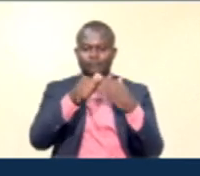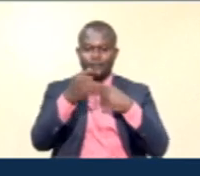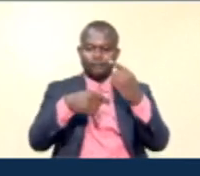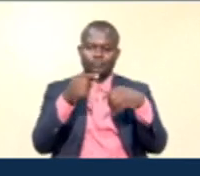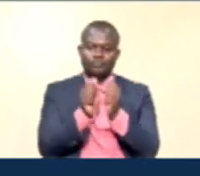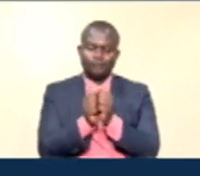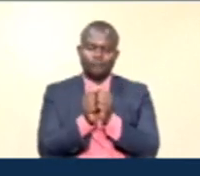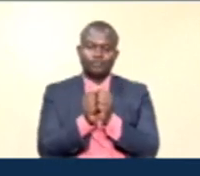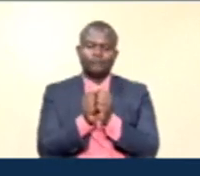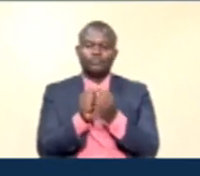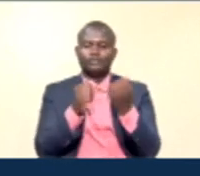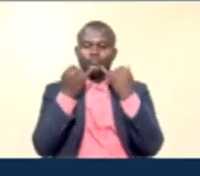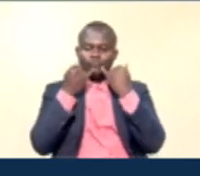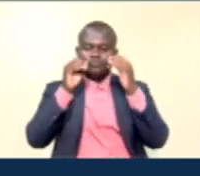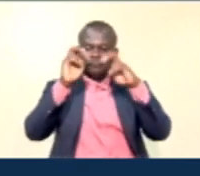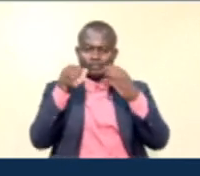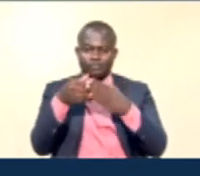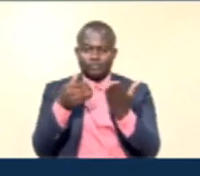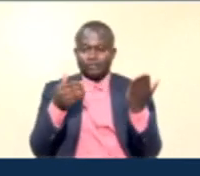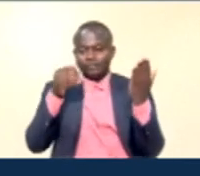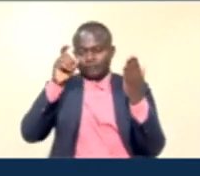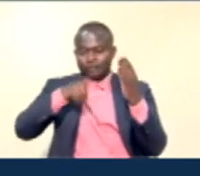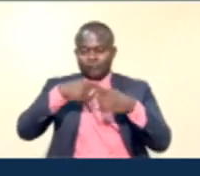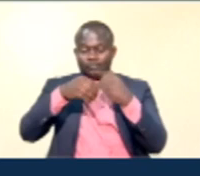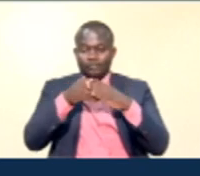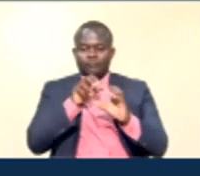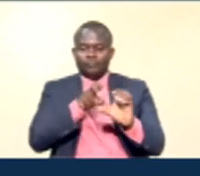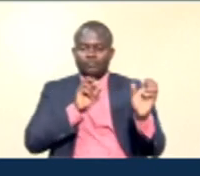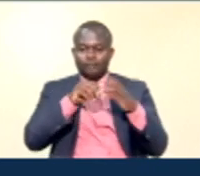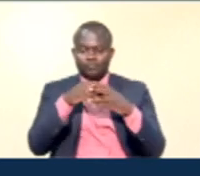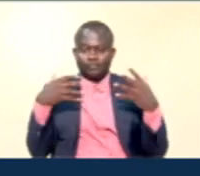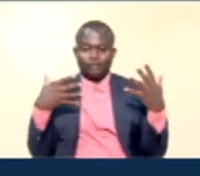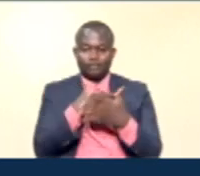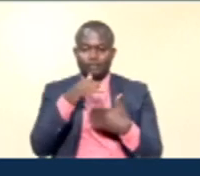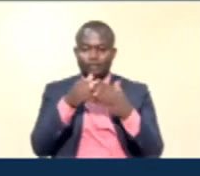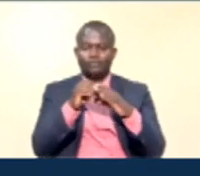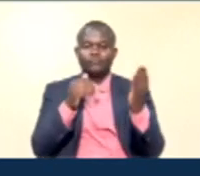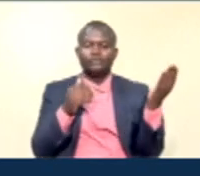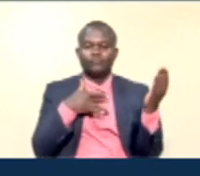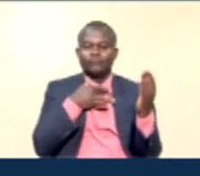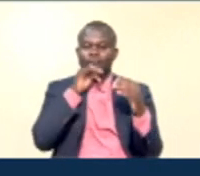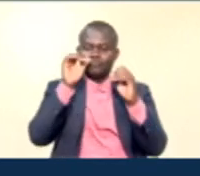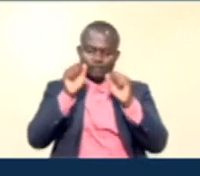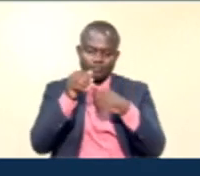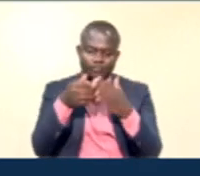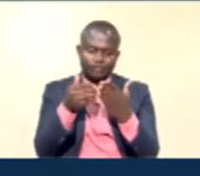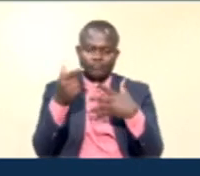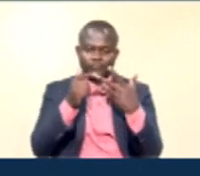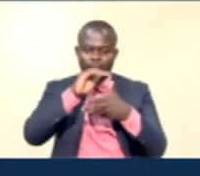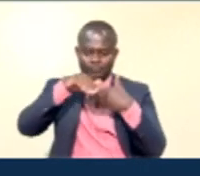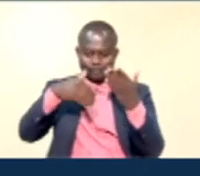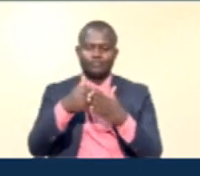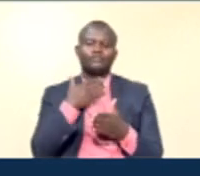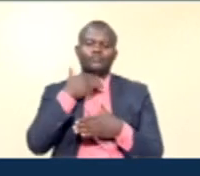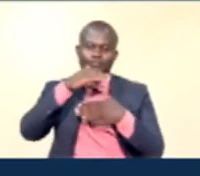urakomeza nababwira kuko bagomba kwikuramo ubwoba kwikuramo kumva ko badashoboye ikintu umva